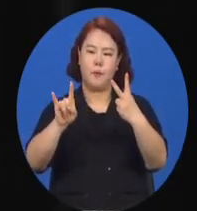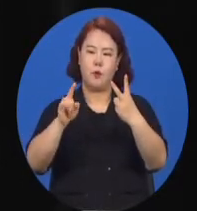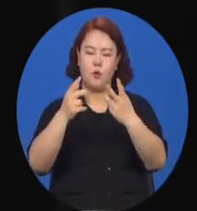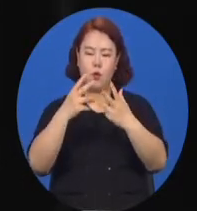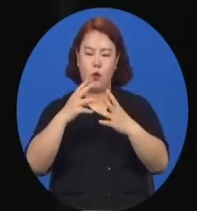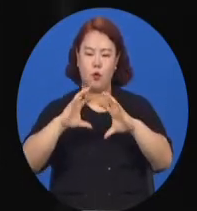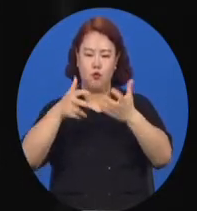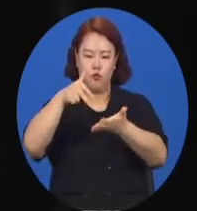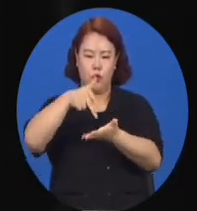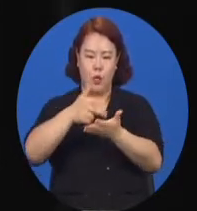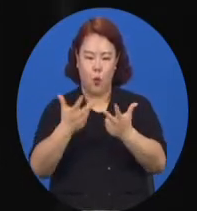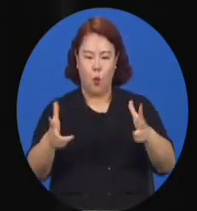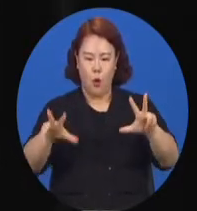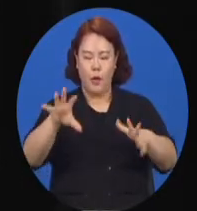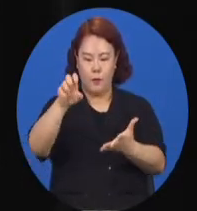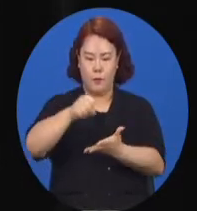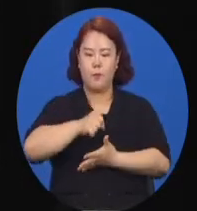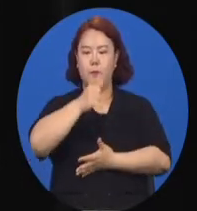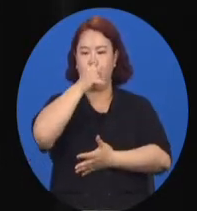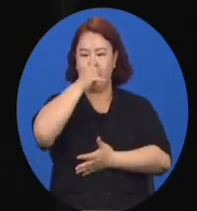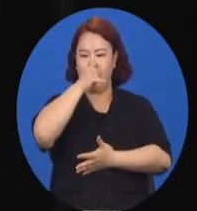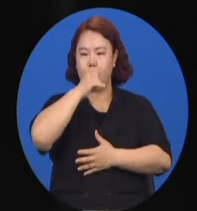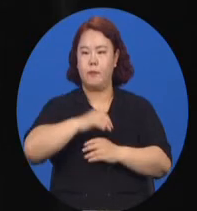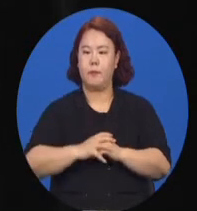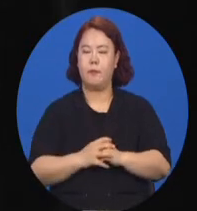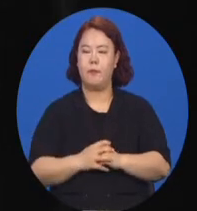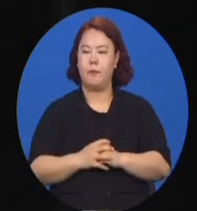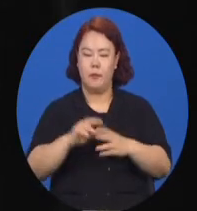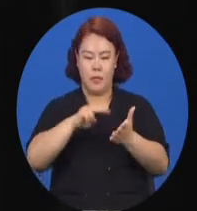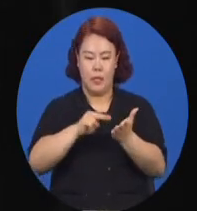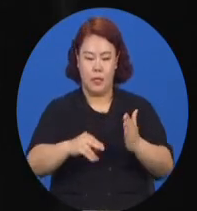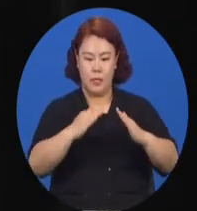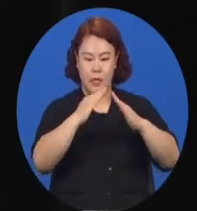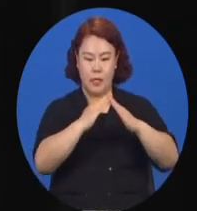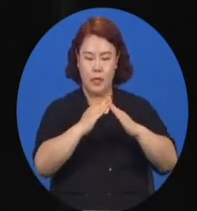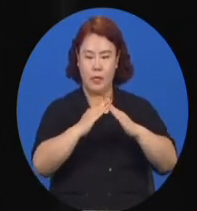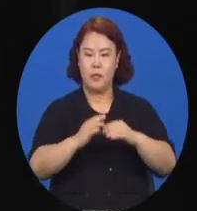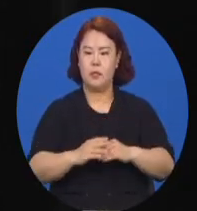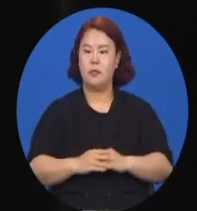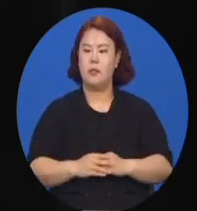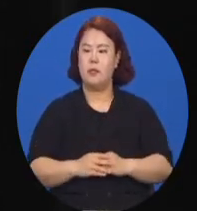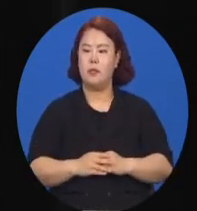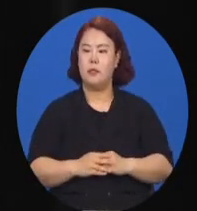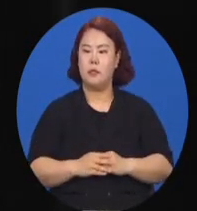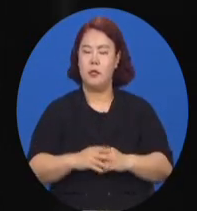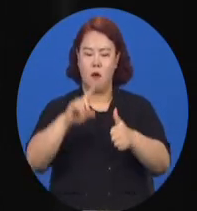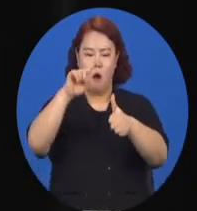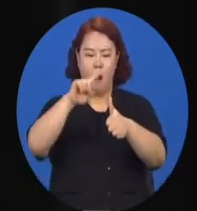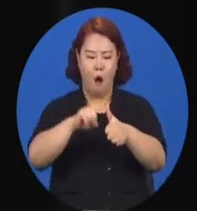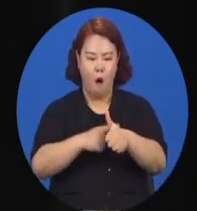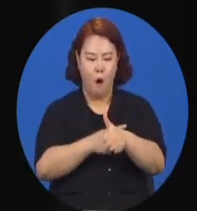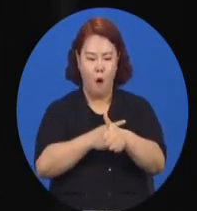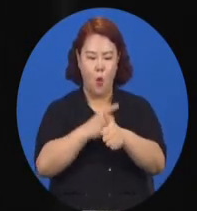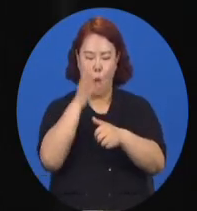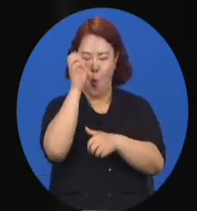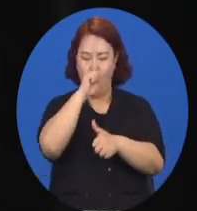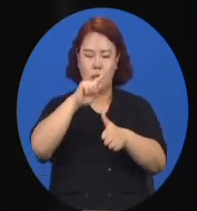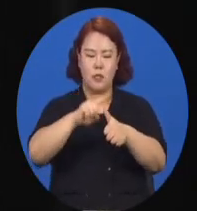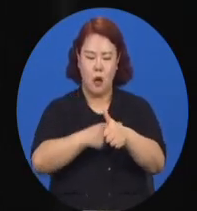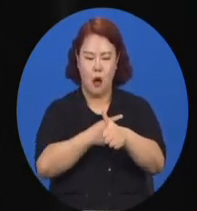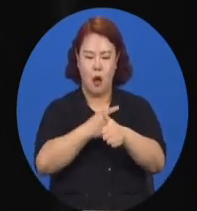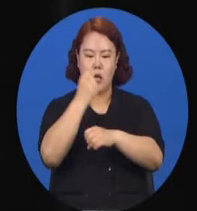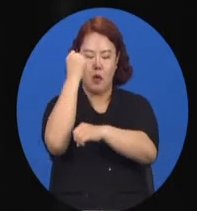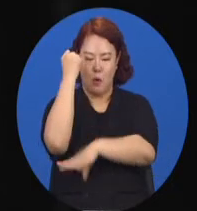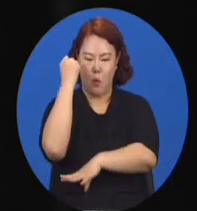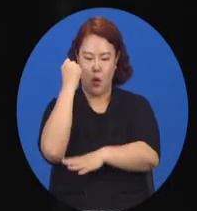아름다운 고장입니다. 지금 우리 단양은 이러한 천혜의 자연경관을 기반으로